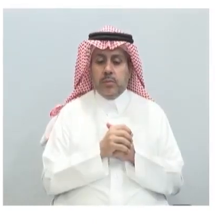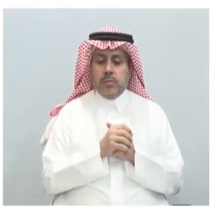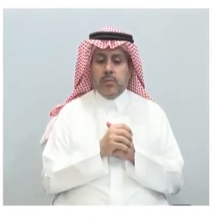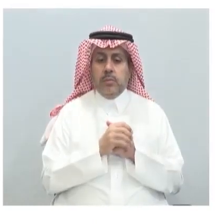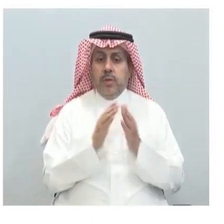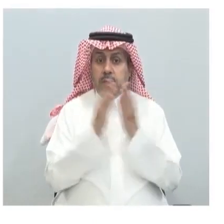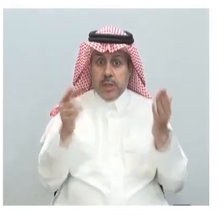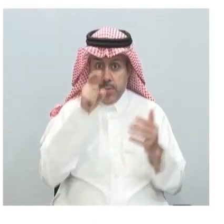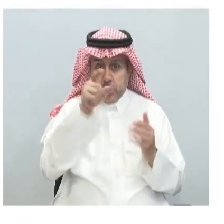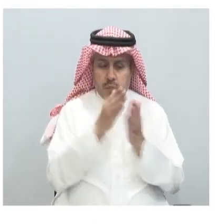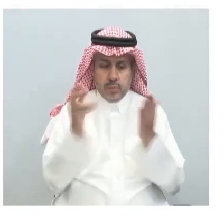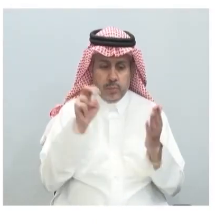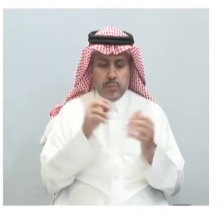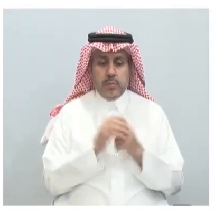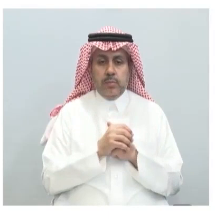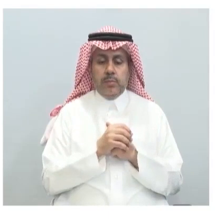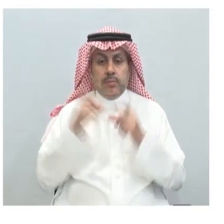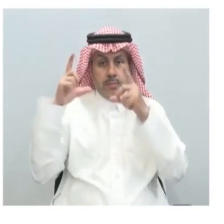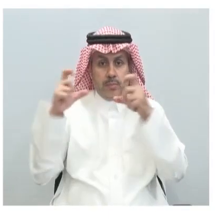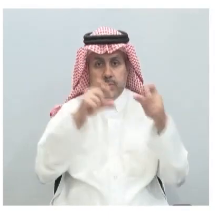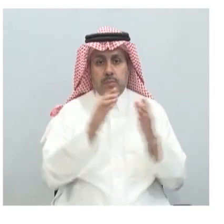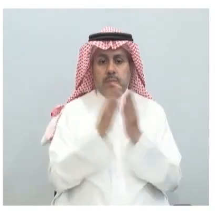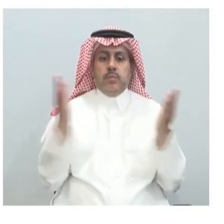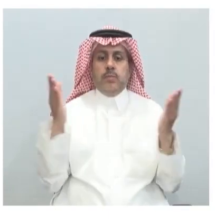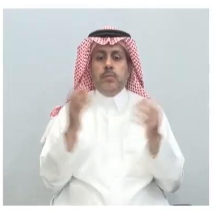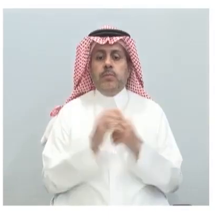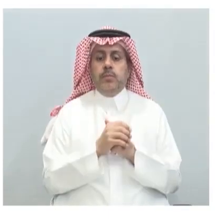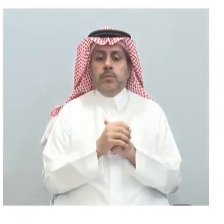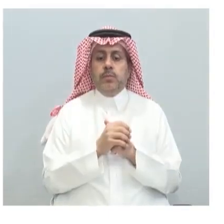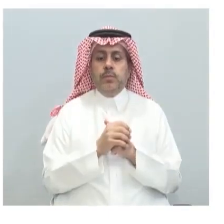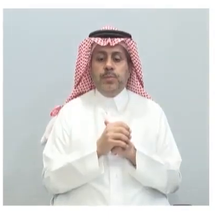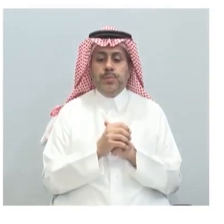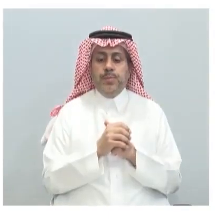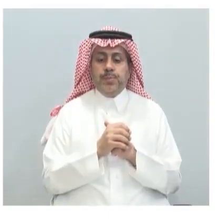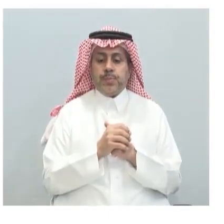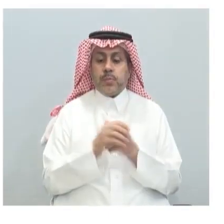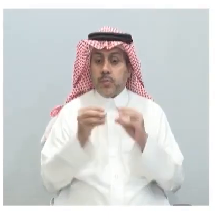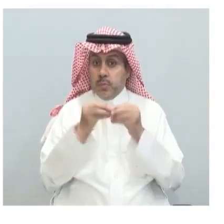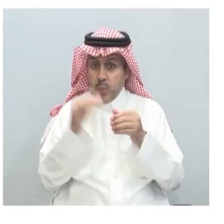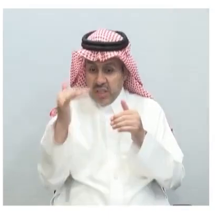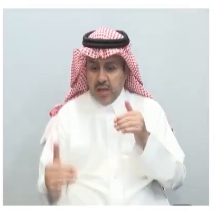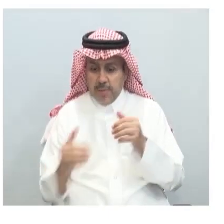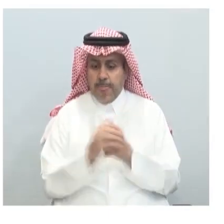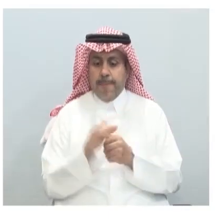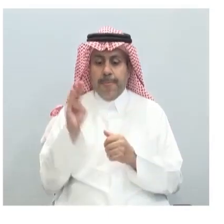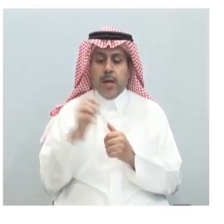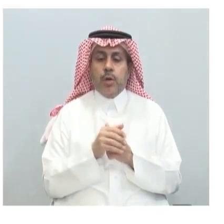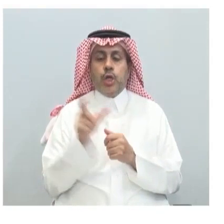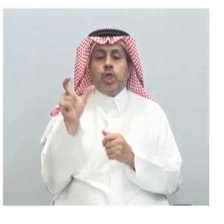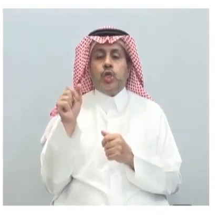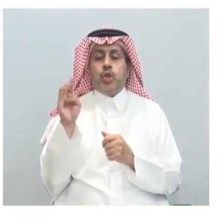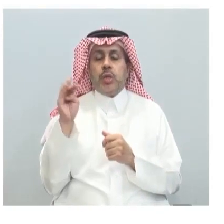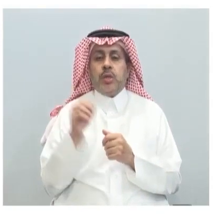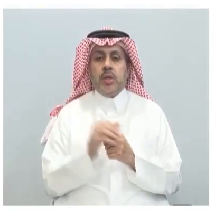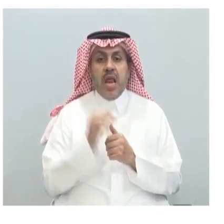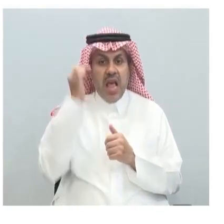الكتاب المدرسي اولا نتعرف على الالوان هذا اللون هو الكربون اللون السماوي للنيتروجين واللون الاحمر